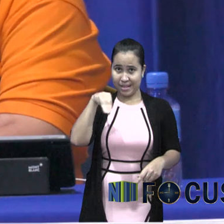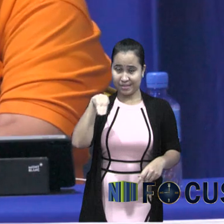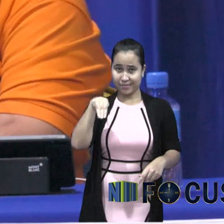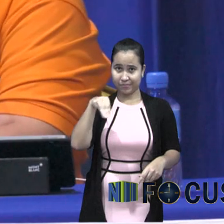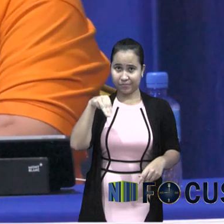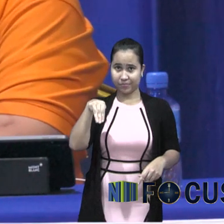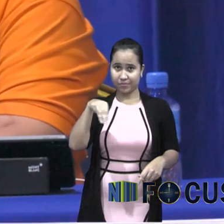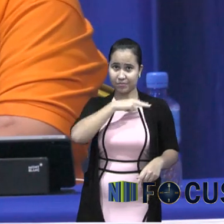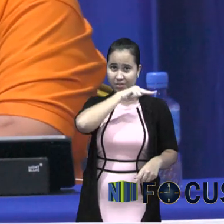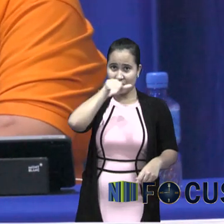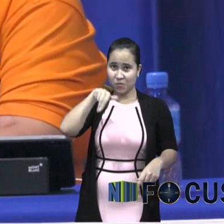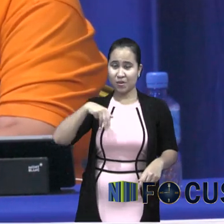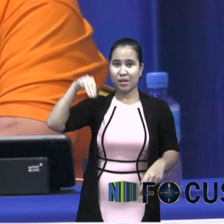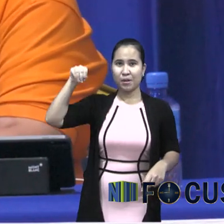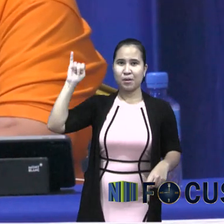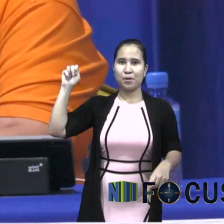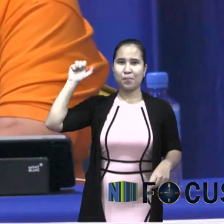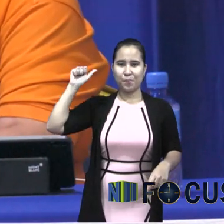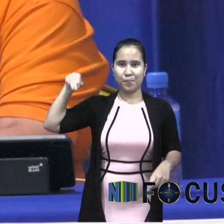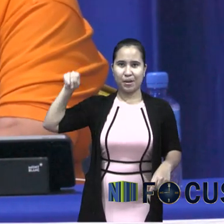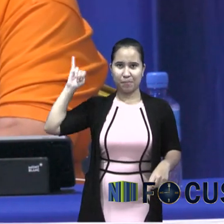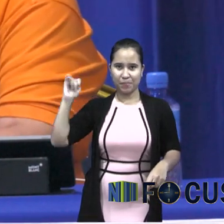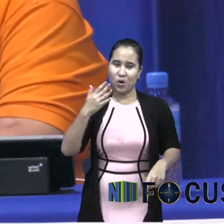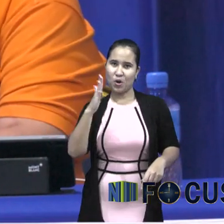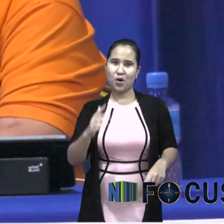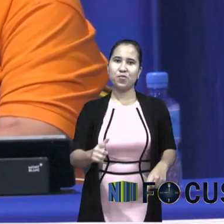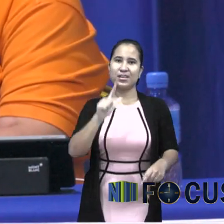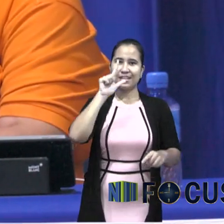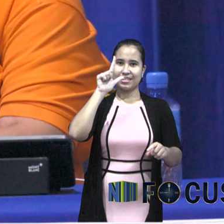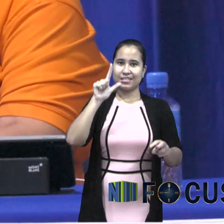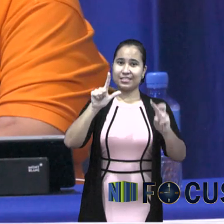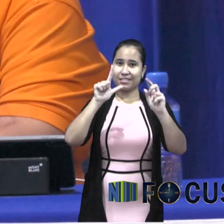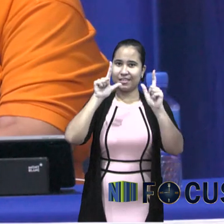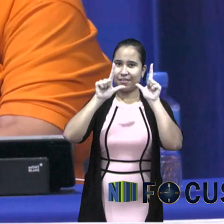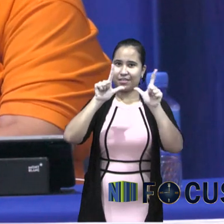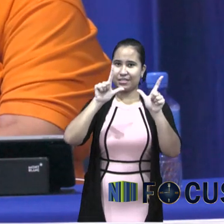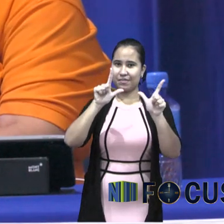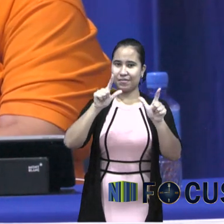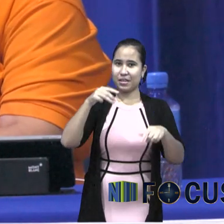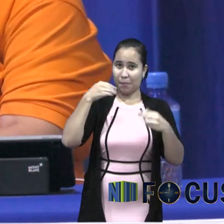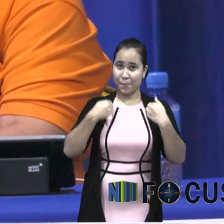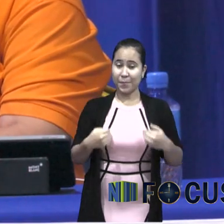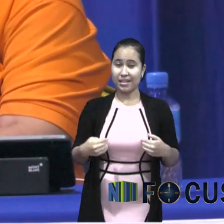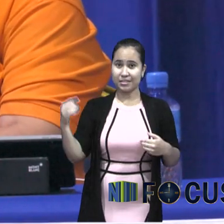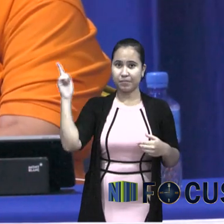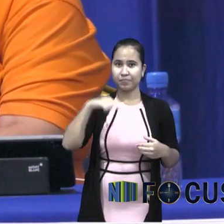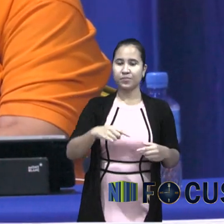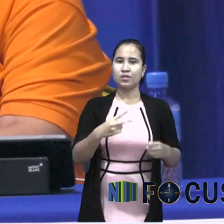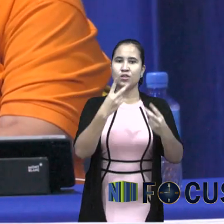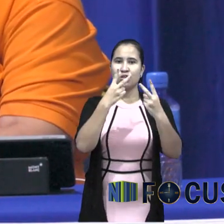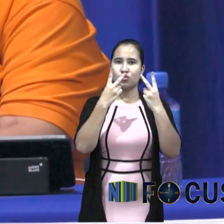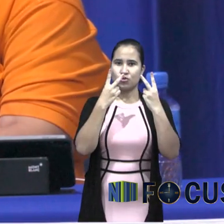wij uit Miami ongeveer 77 mensen gehad die zijn gerepatrieerd. Op 22